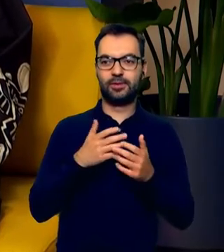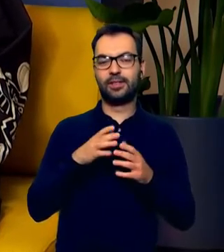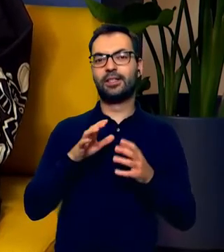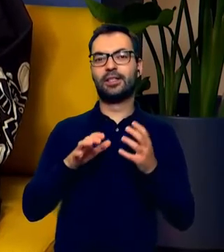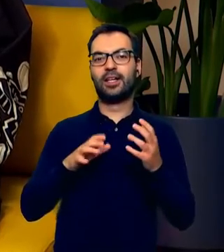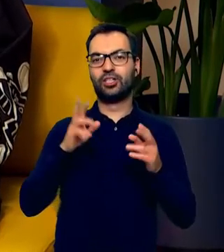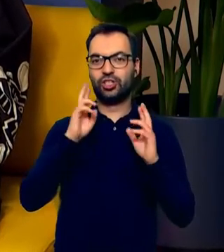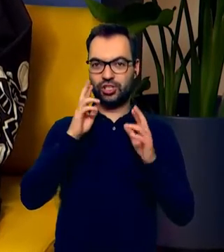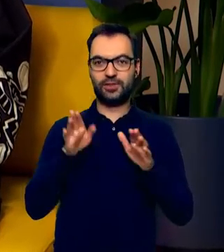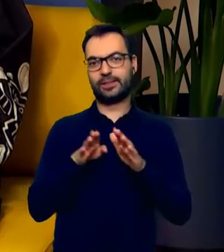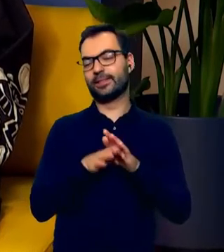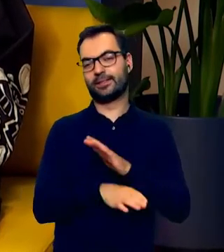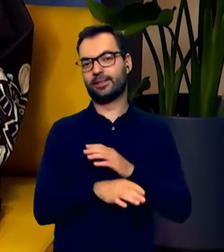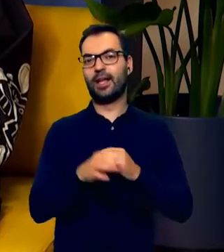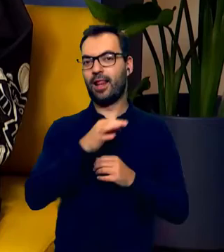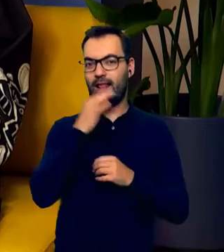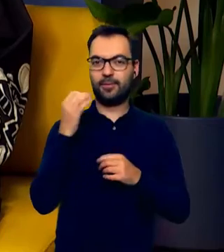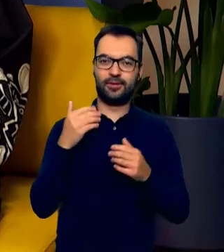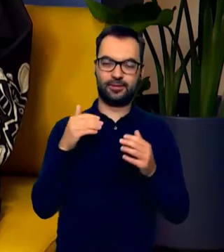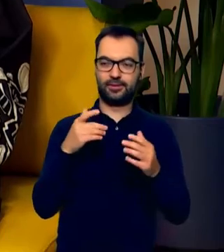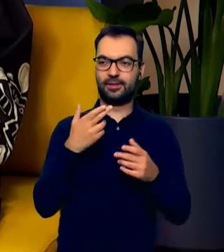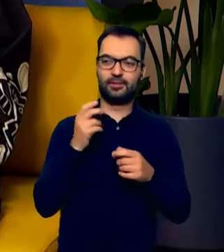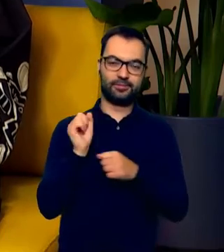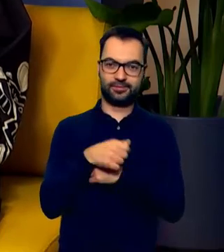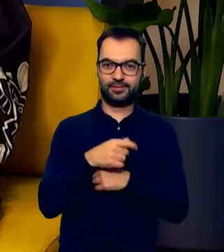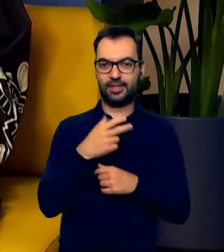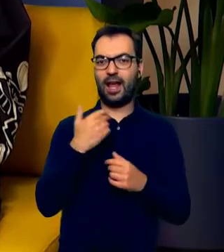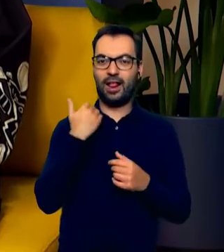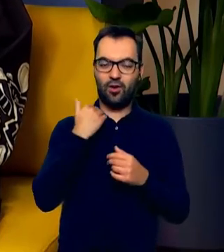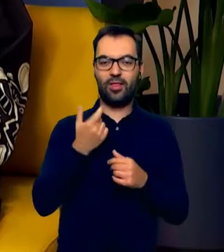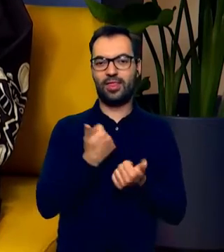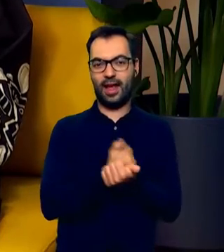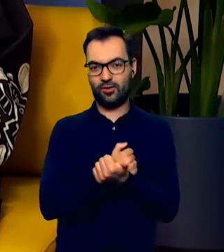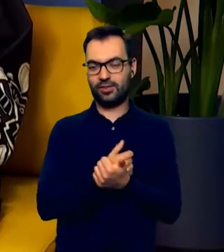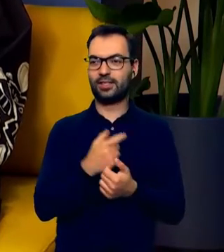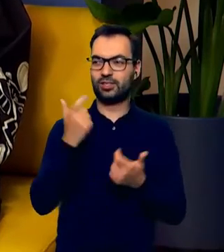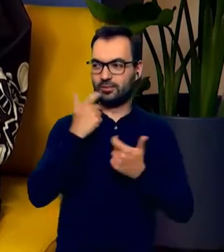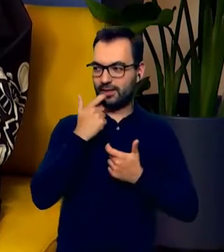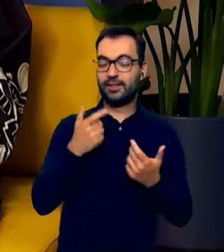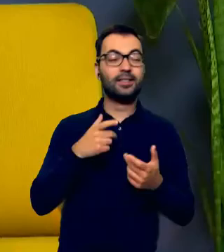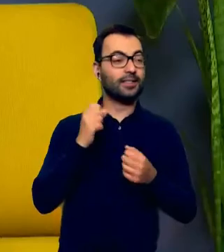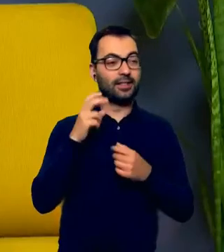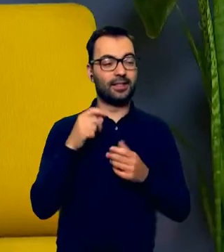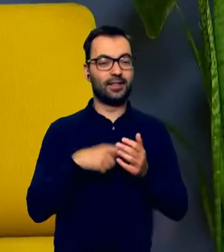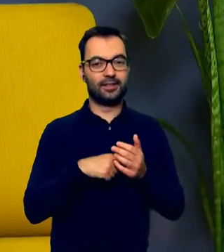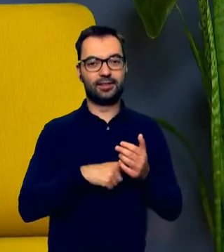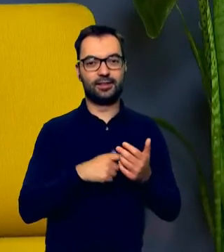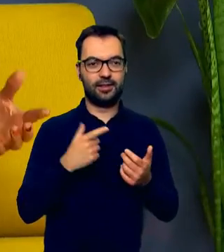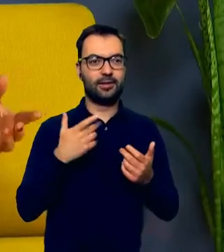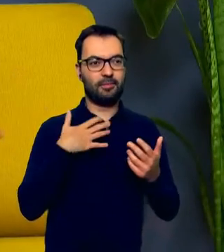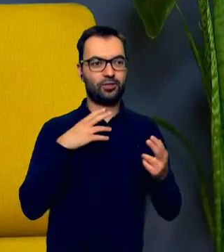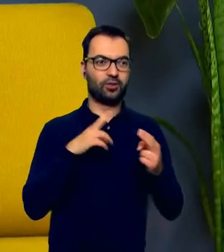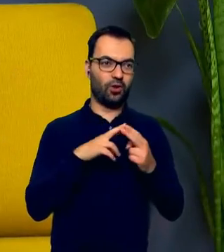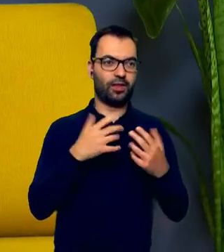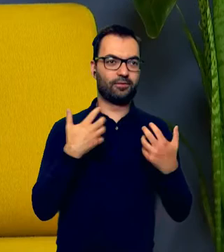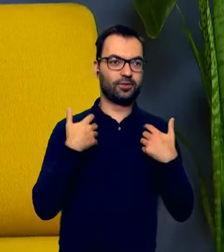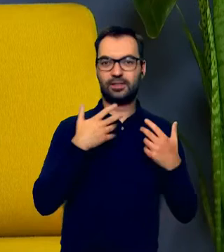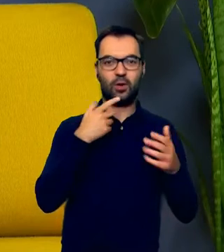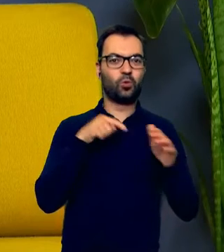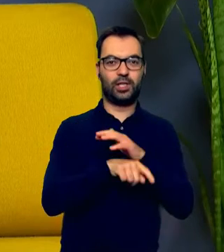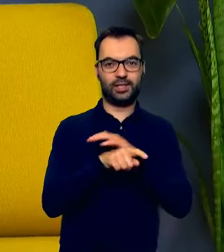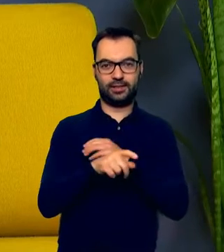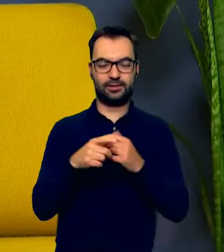wyparcie rzeczywistości. Czy wiesz, lepszym niż alkohol, narkotyki, no śmiech jest czymś takim... Tak, bo jednocześnie jesteś w kontakcie z rzeczywistością, to nie jest